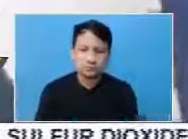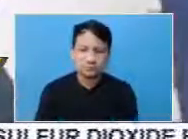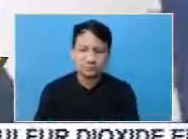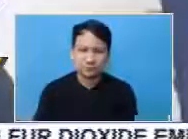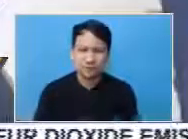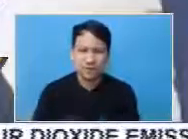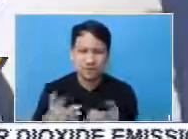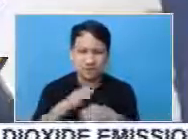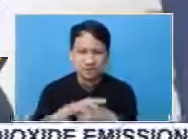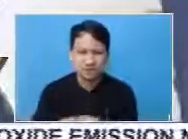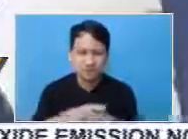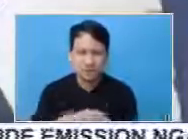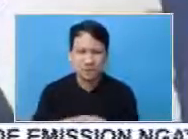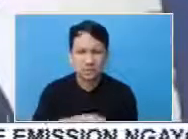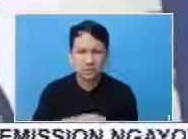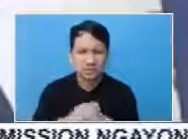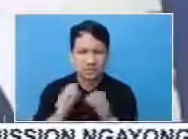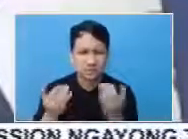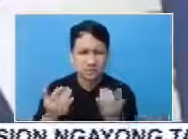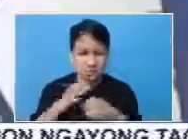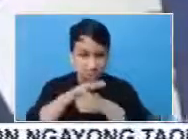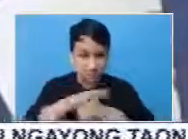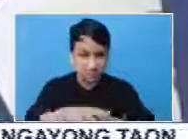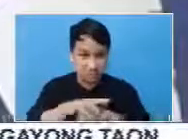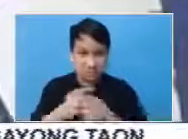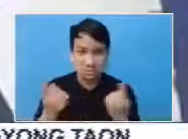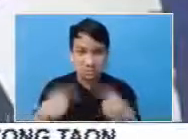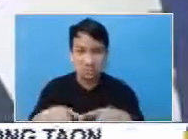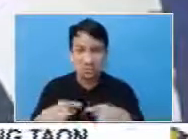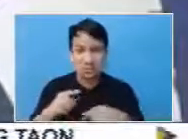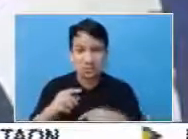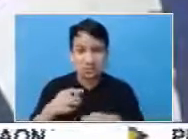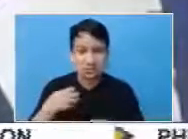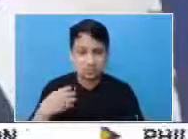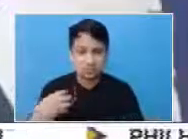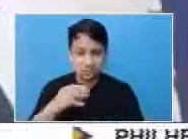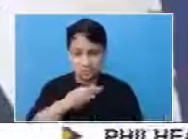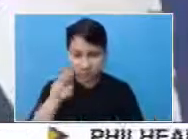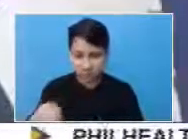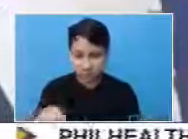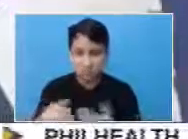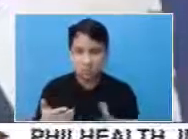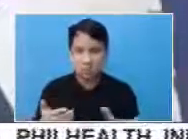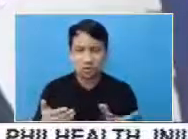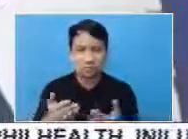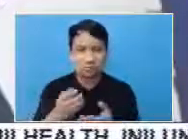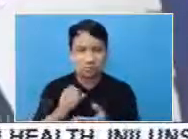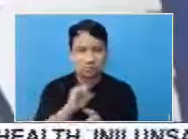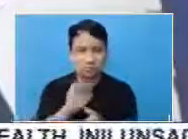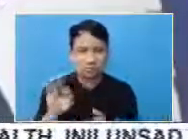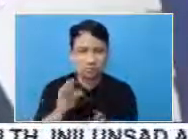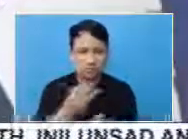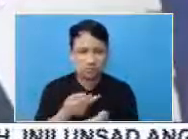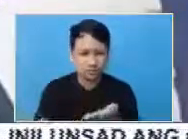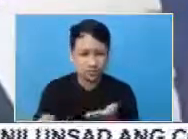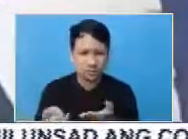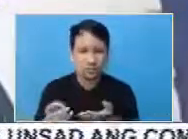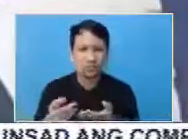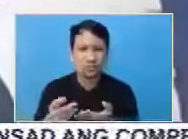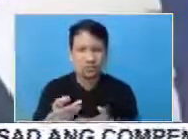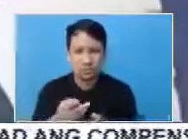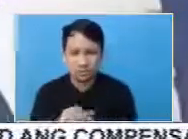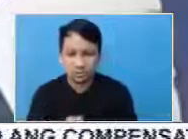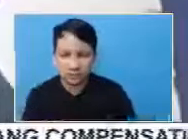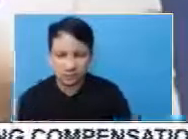natin Brother's Keeper, no? Ano po ba itong Brother's Keeper na tinatawag natin? Kami po mismo pag mga officer, binabantayan po natin itong mga kapwa din nating